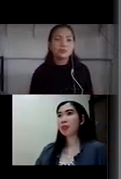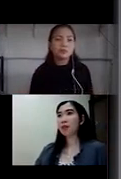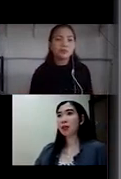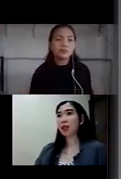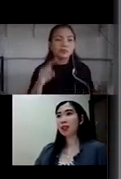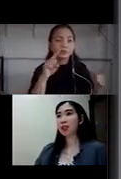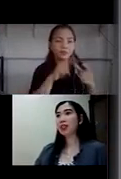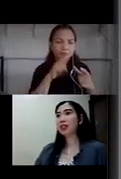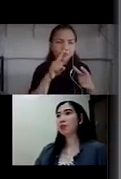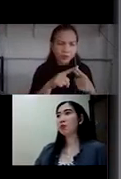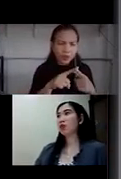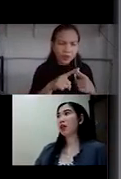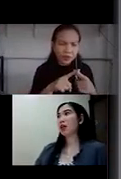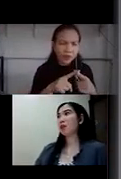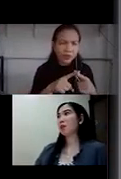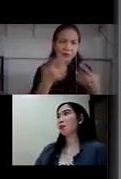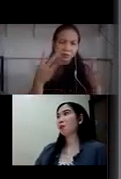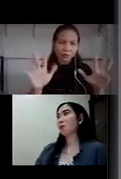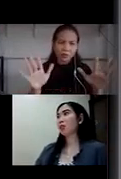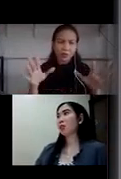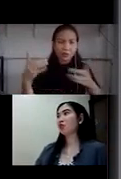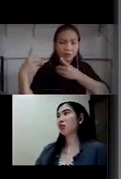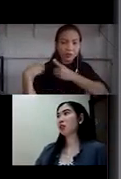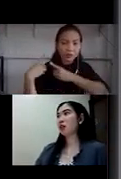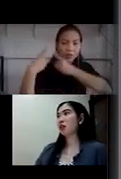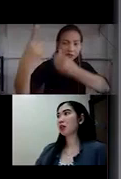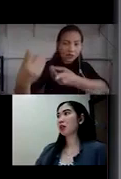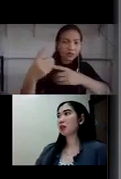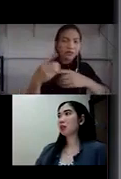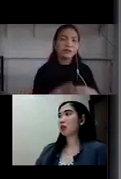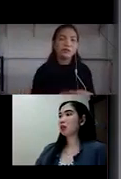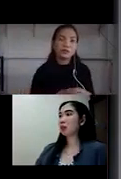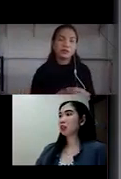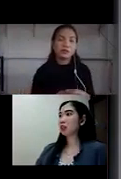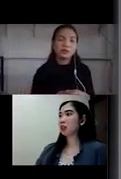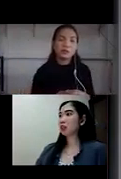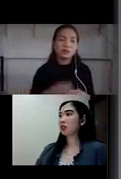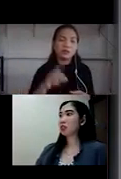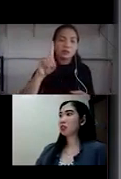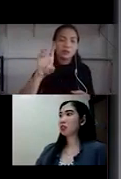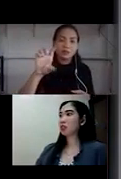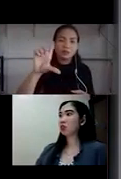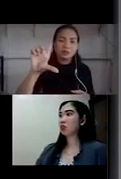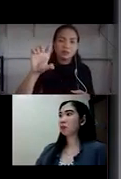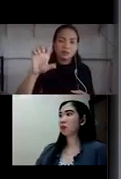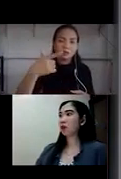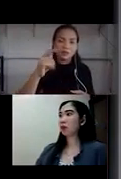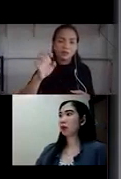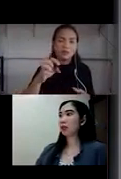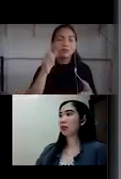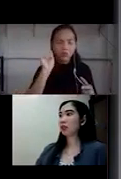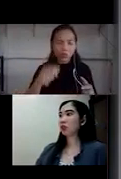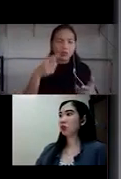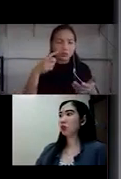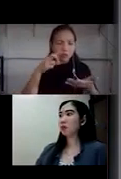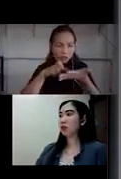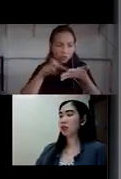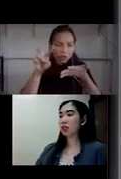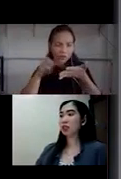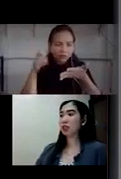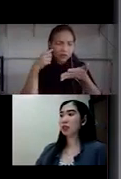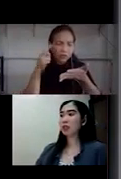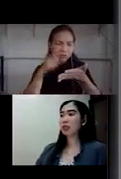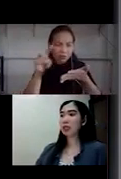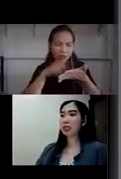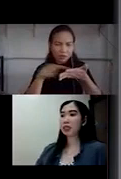Then, if nakadelegate na po siya, pwede nun na siyang ma-check dito sa inyong profile kung meron